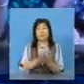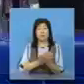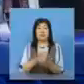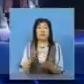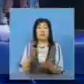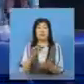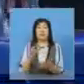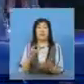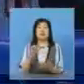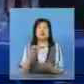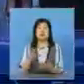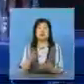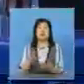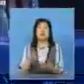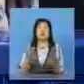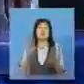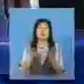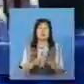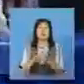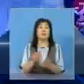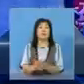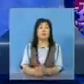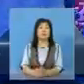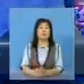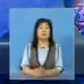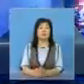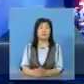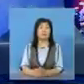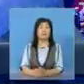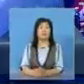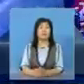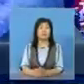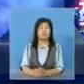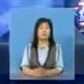бағдарламасының игілігін көрді. Алия Оразай, Азамат Сауқанов, Ақтөбе телеарнасы.